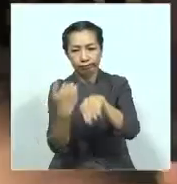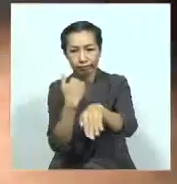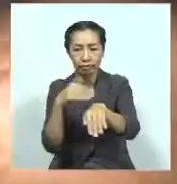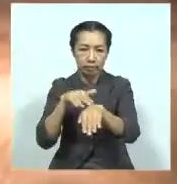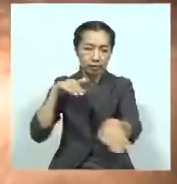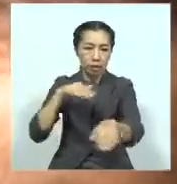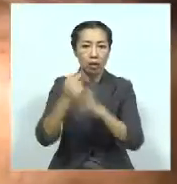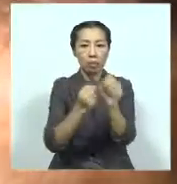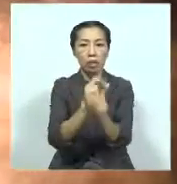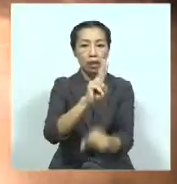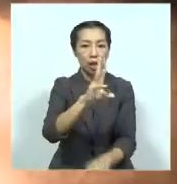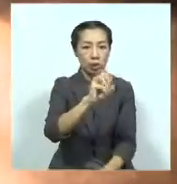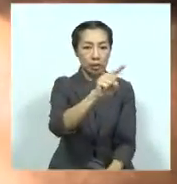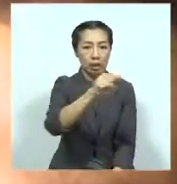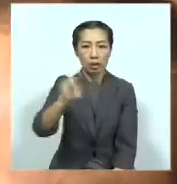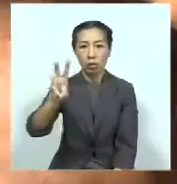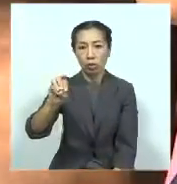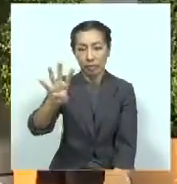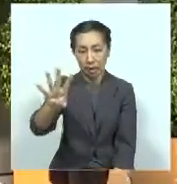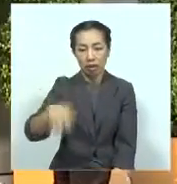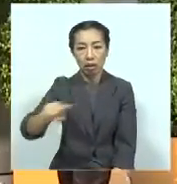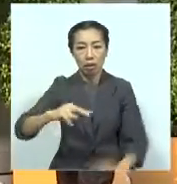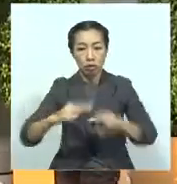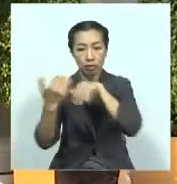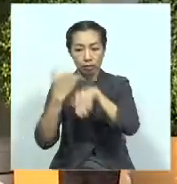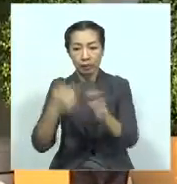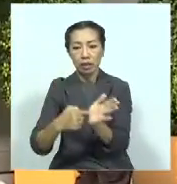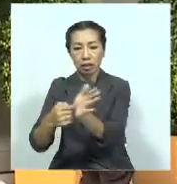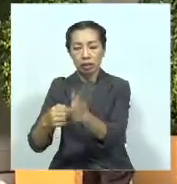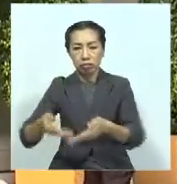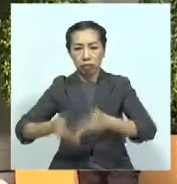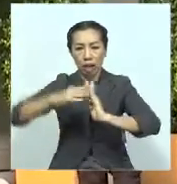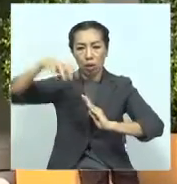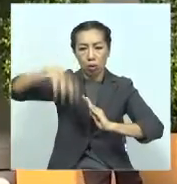ง2564กระทรวงคมนาคมนะคะเสนอเรื่องการจัดตั้งก